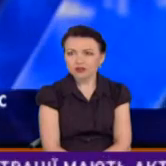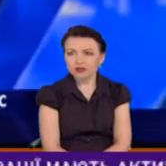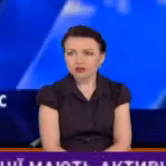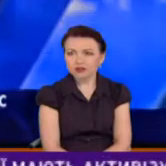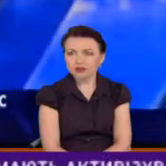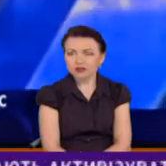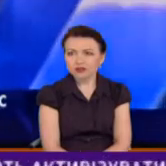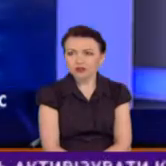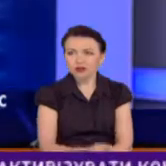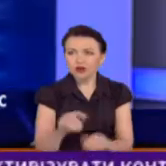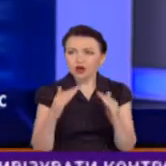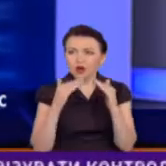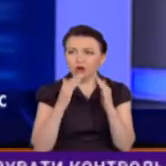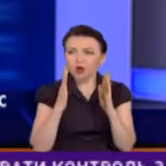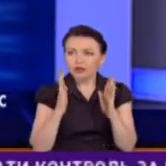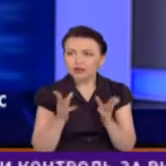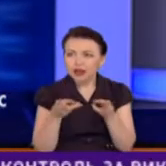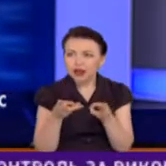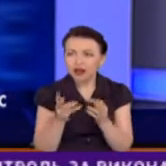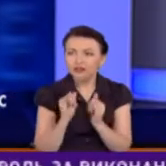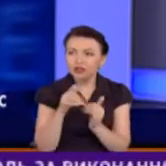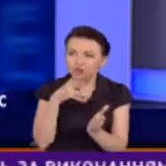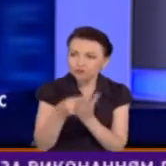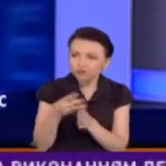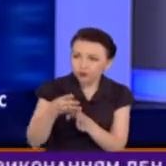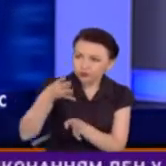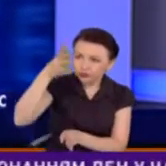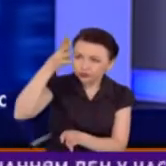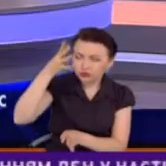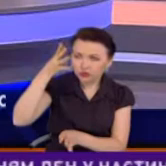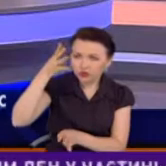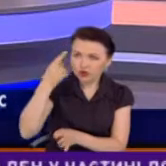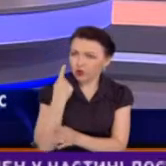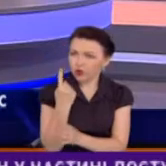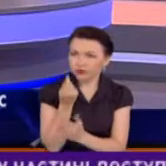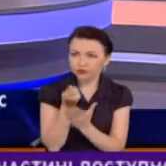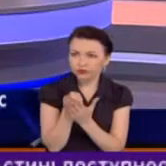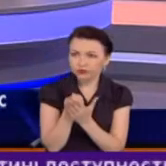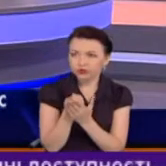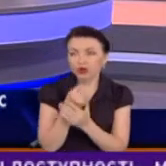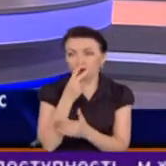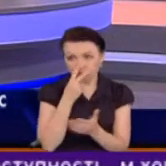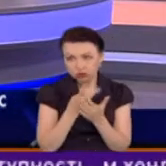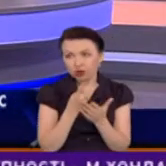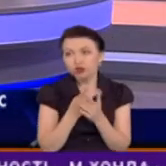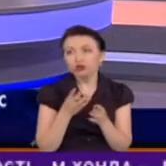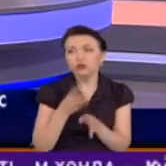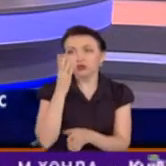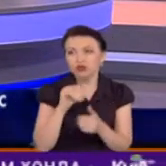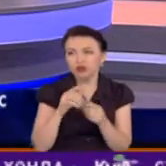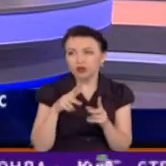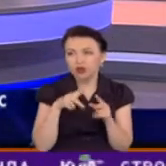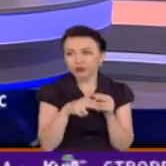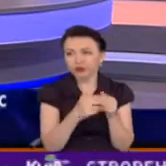увазі котельня, яка працює для цього будинку. Для цього будинку. Так. Покажете будинок, який від'єднався на автономну котельню в Києві.